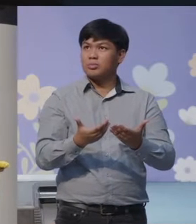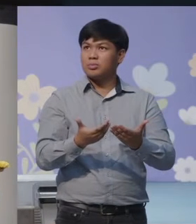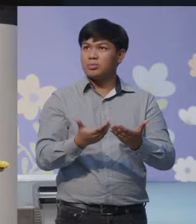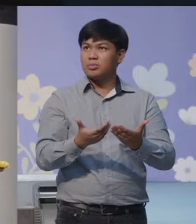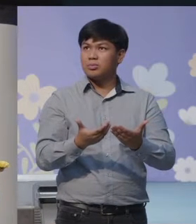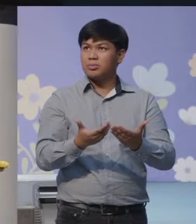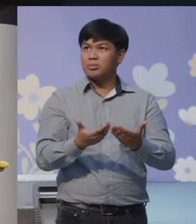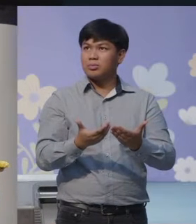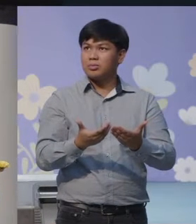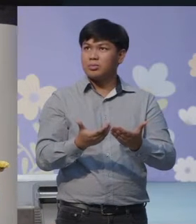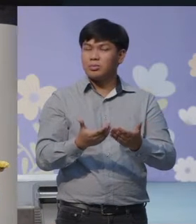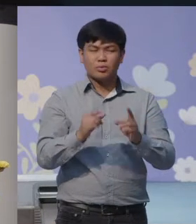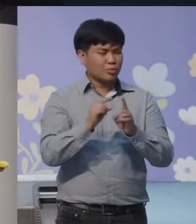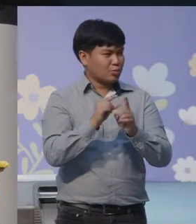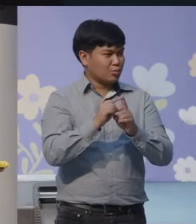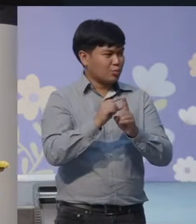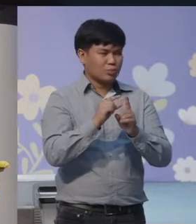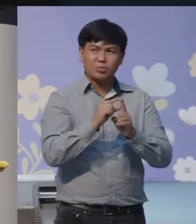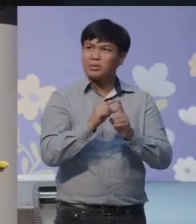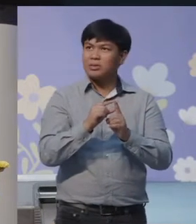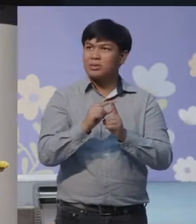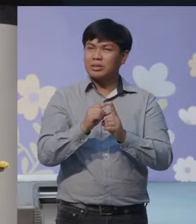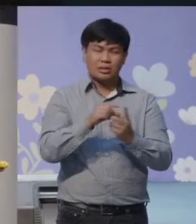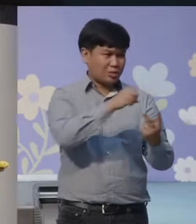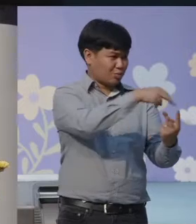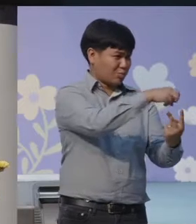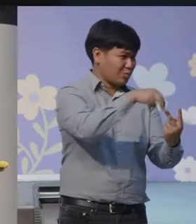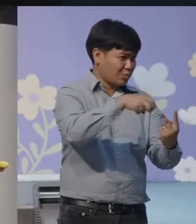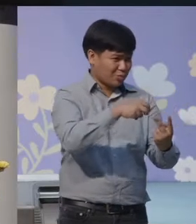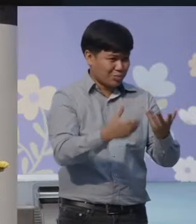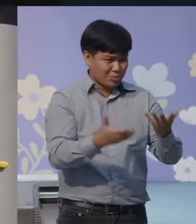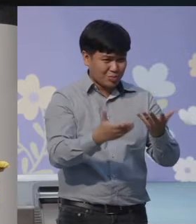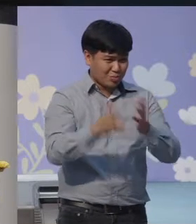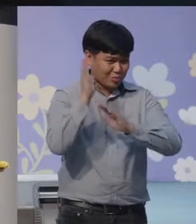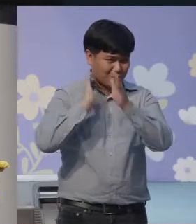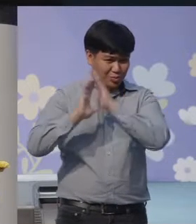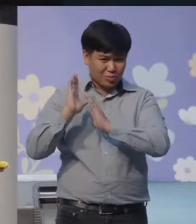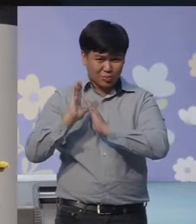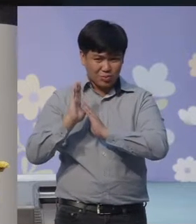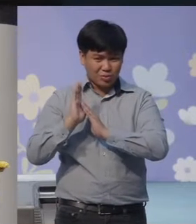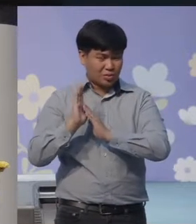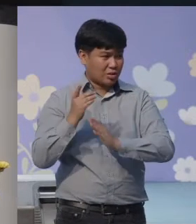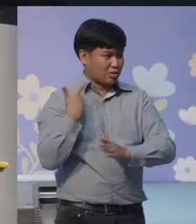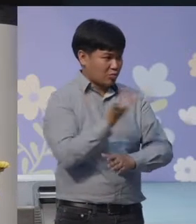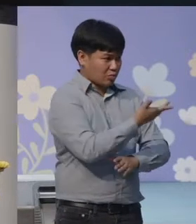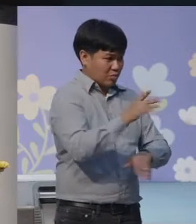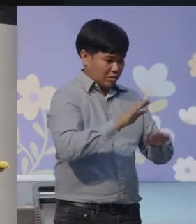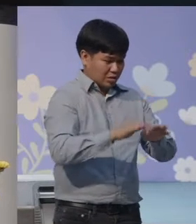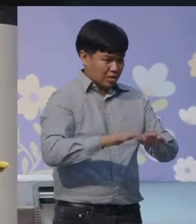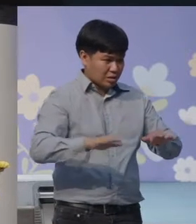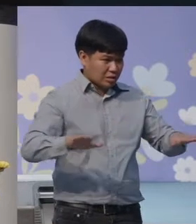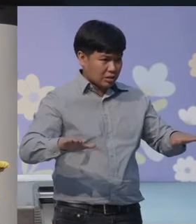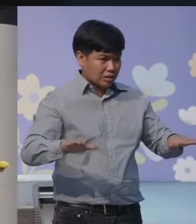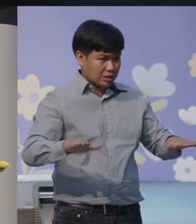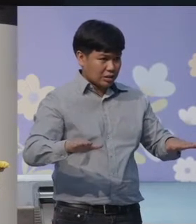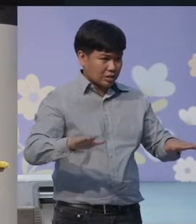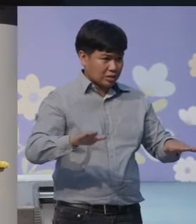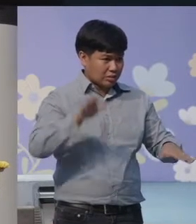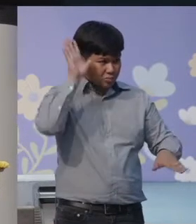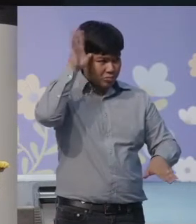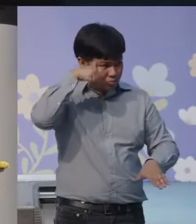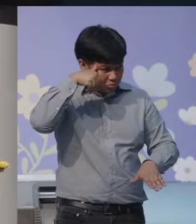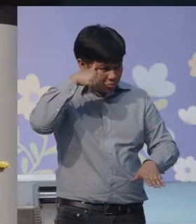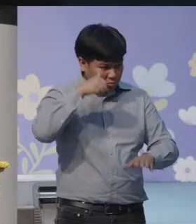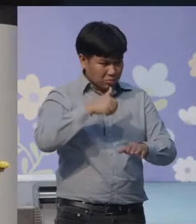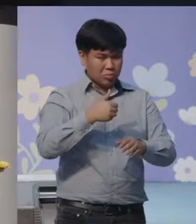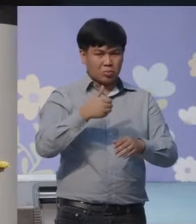yung salitang ginagamit natin, nangangaliwa? Mayroon ba kayong mga anak na nagre-rebelde?